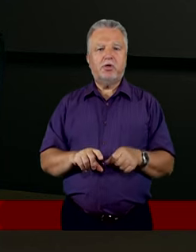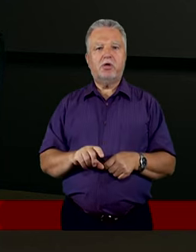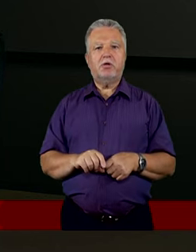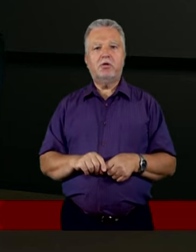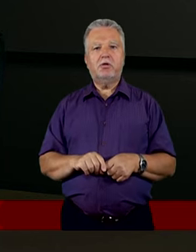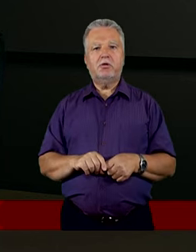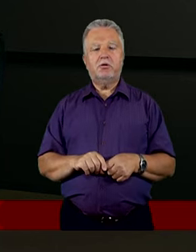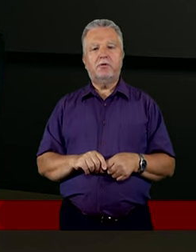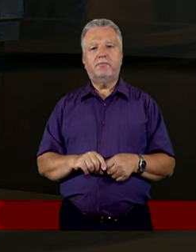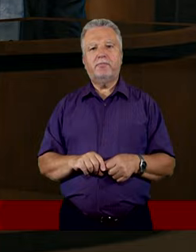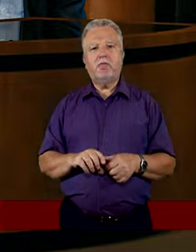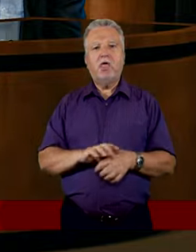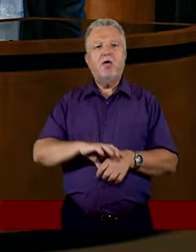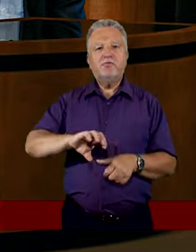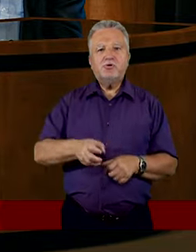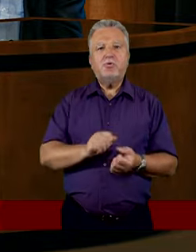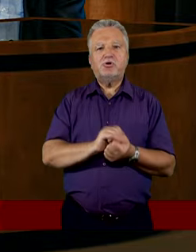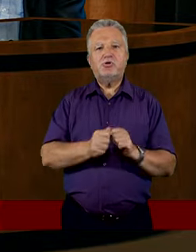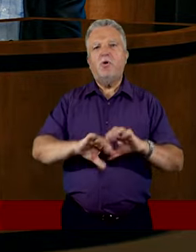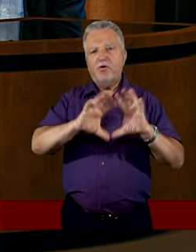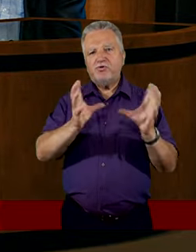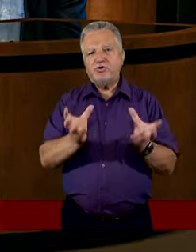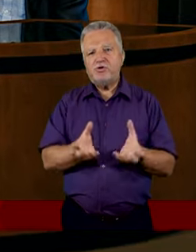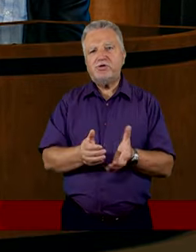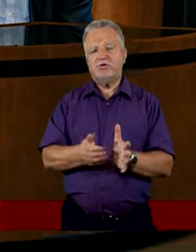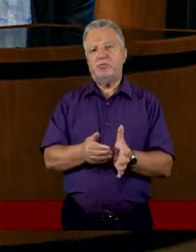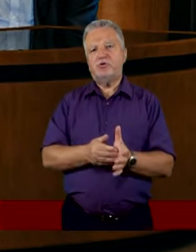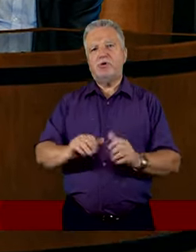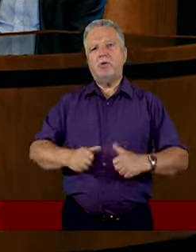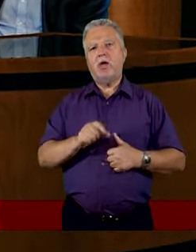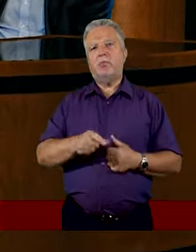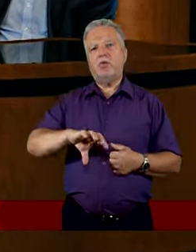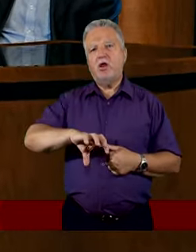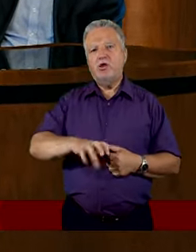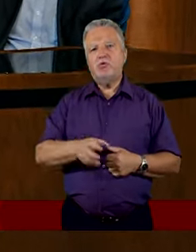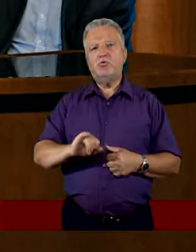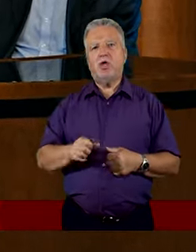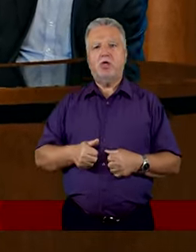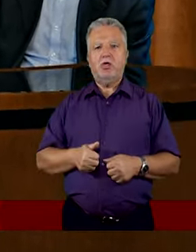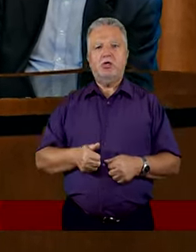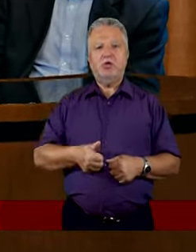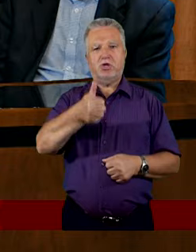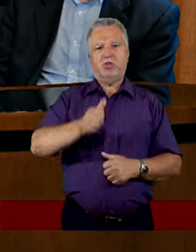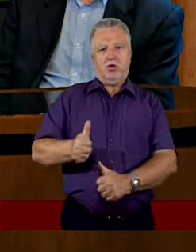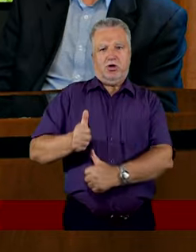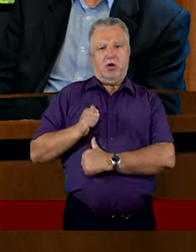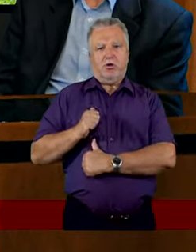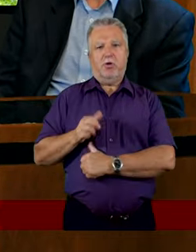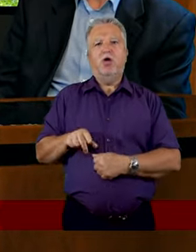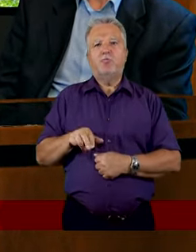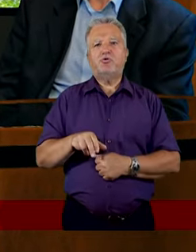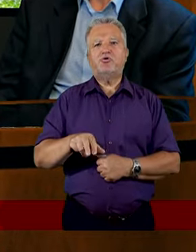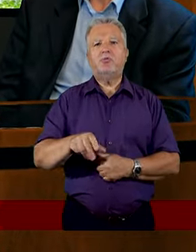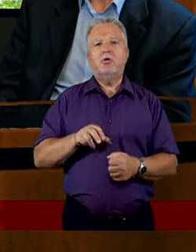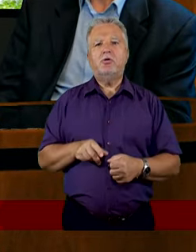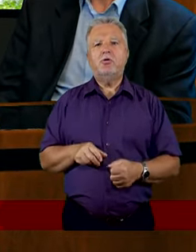cokolwiek. W zborze są wszyscy potrzebni, żeby ten zbór jak jedna armia mógł